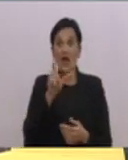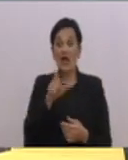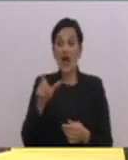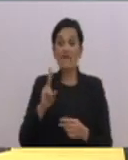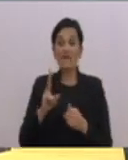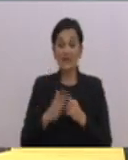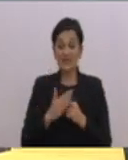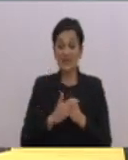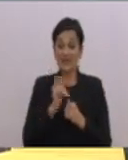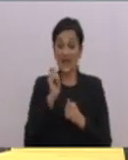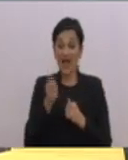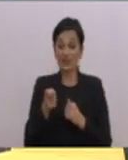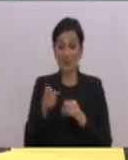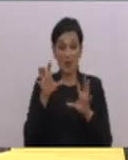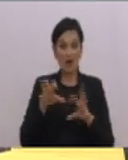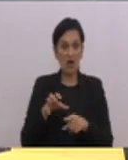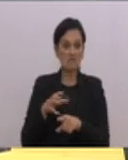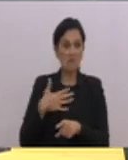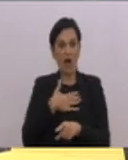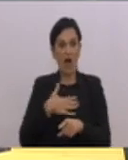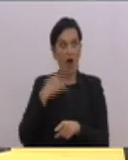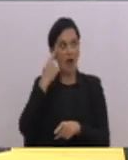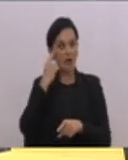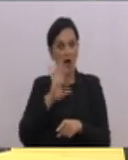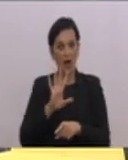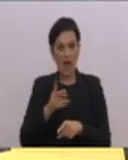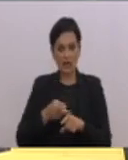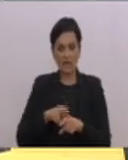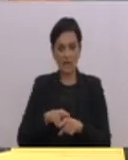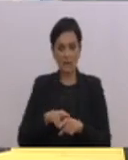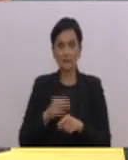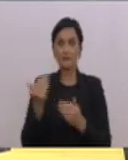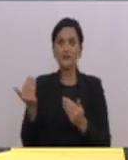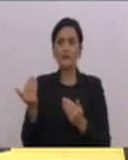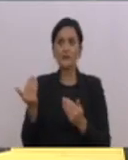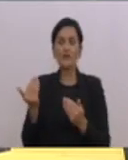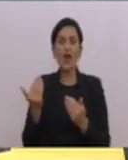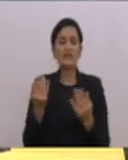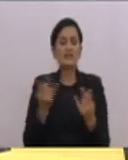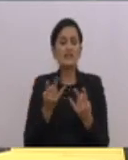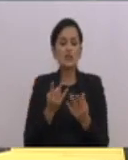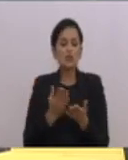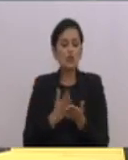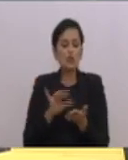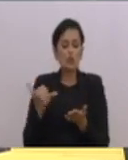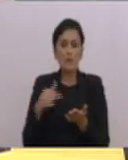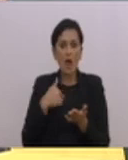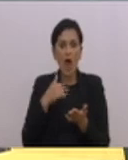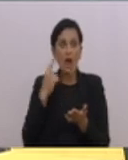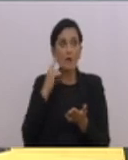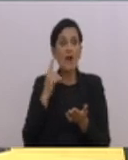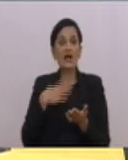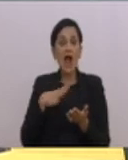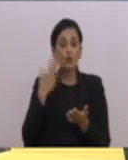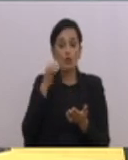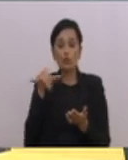დაიშჯება ამ კანონით, ატომას არ აღელვებს ეს ყველაფერი. მაგრამ თქვენ რაღაცნაირი საჭიროება არ გაქვს, უბრალოდ რაც არ მესმის, ქართულს იმას ამის